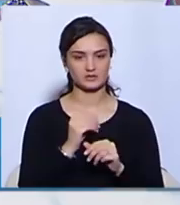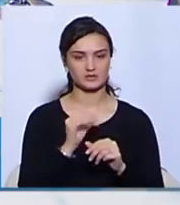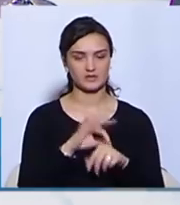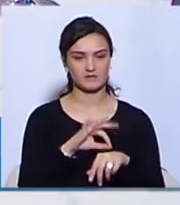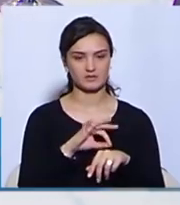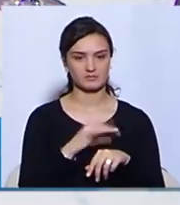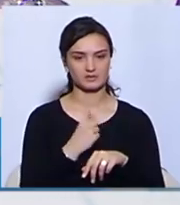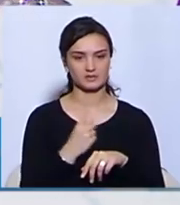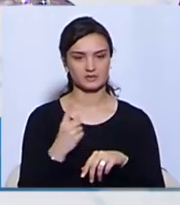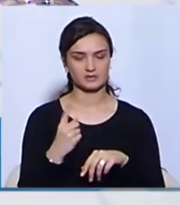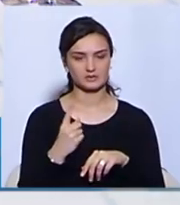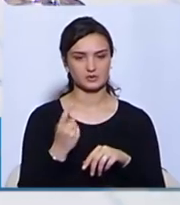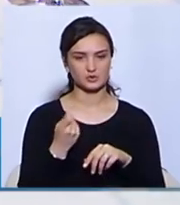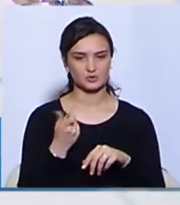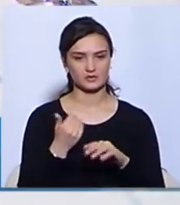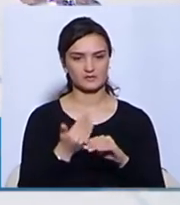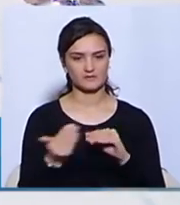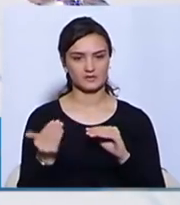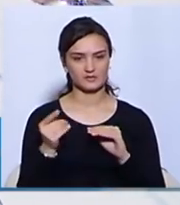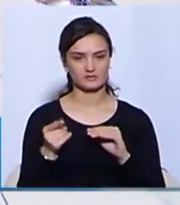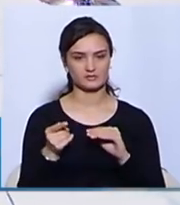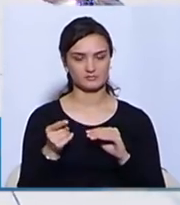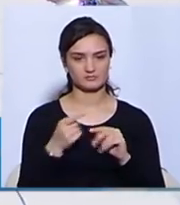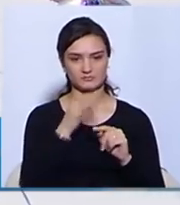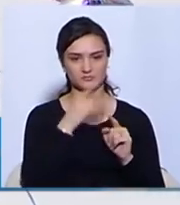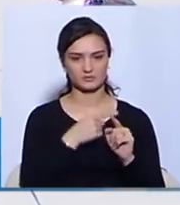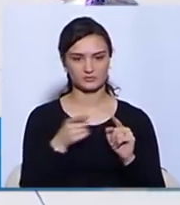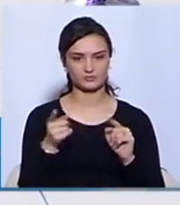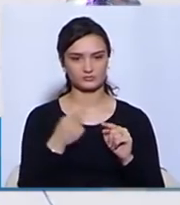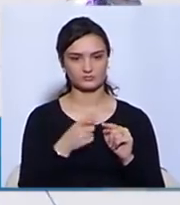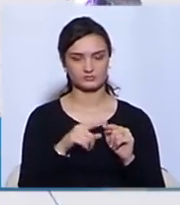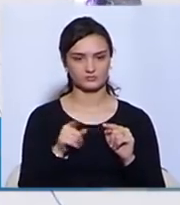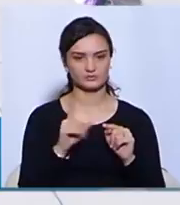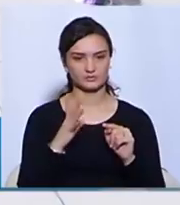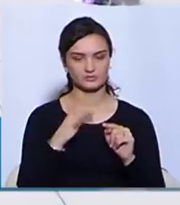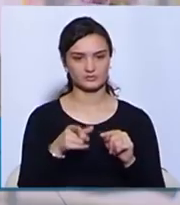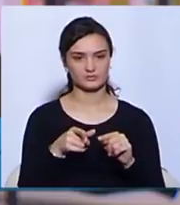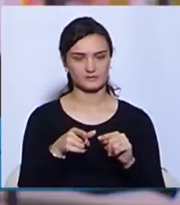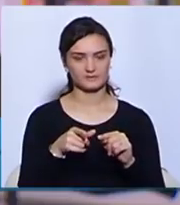დაავადებებიც ერთ-ერთი ცოტა გვიანი პოსტმენოპაუზის დამახასიათებელი გახლავთ.